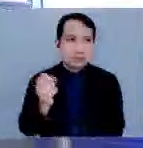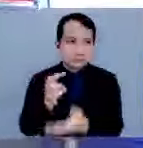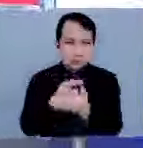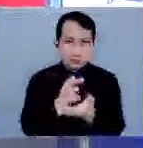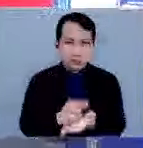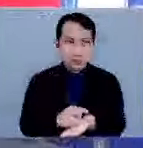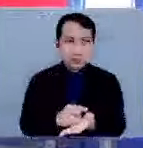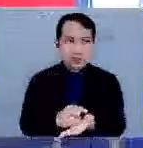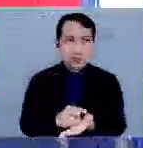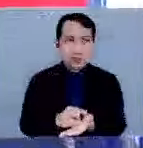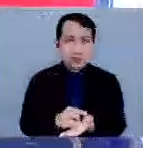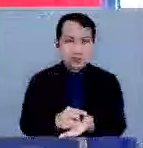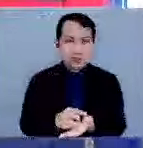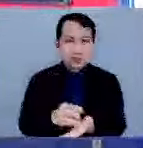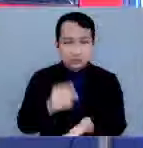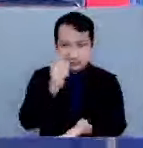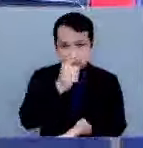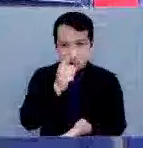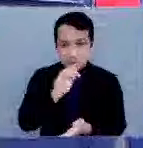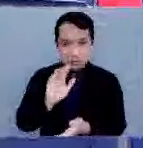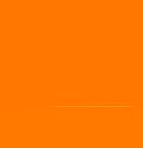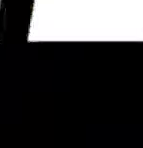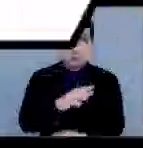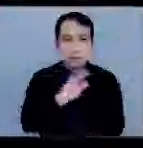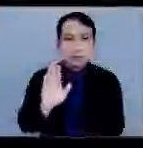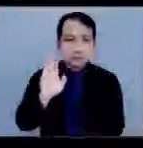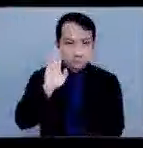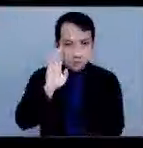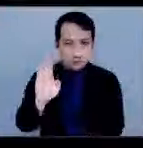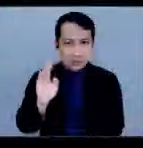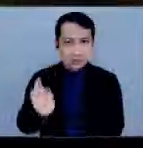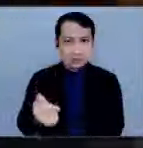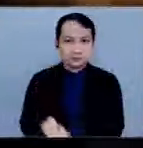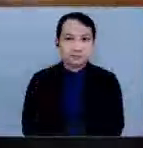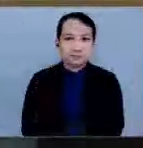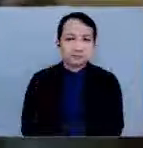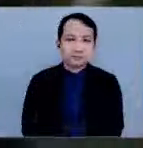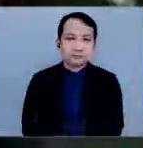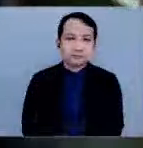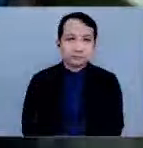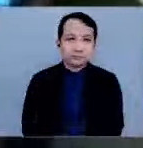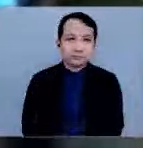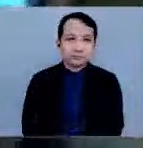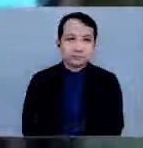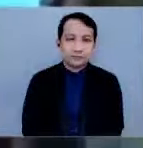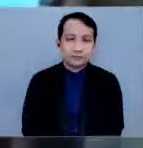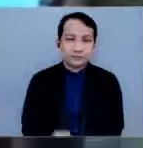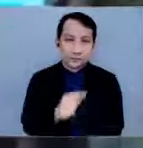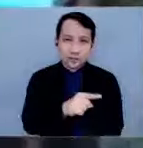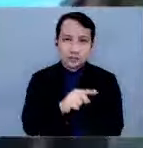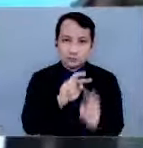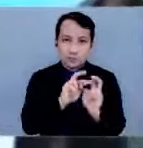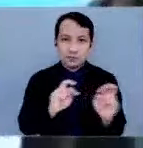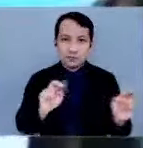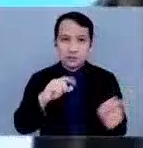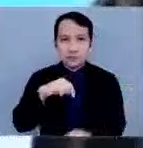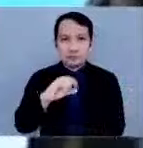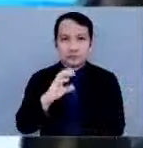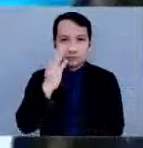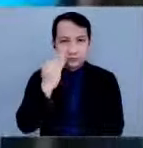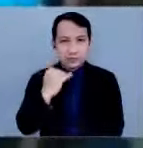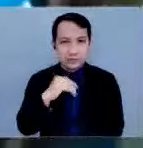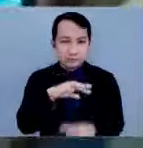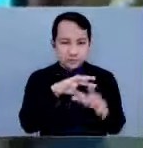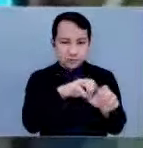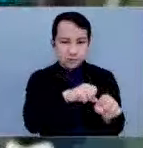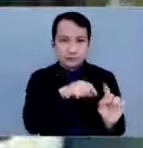Nasa Frontline ng balitang yan, si Brian Basa. Sa Barangay Paligsahan, Quezon City, na corner ng mga tauhan